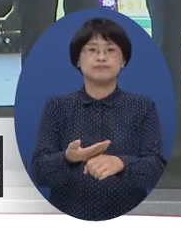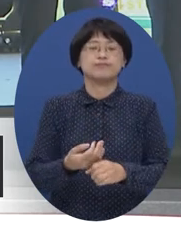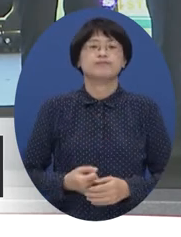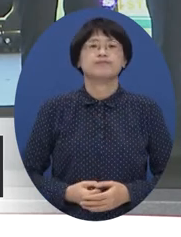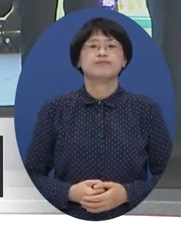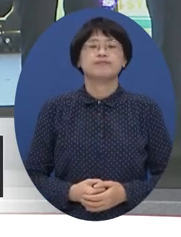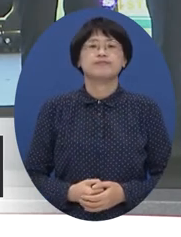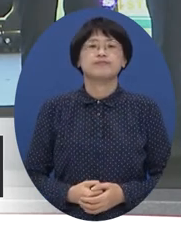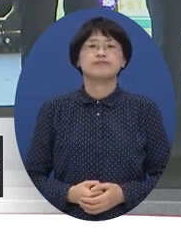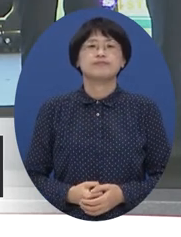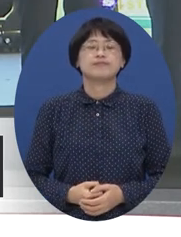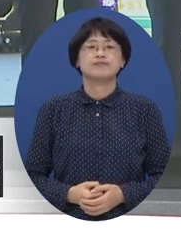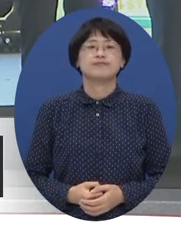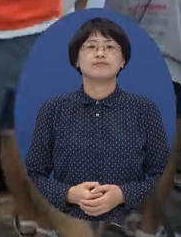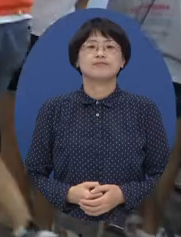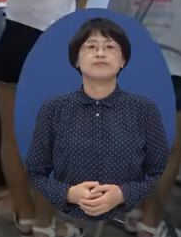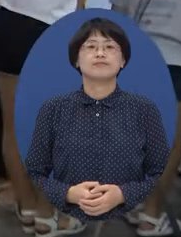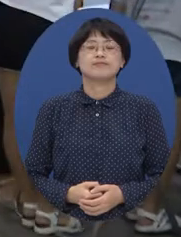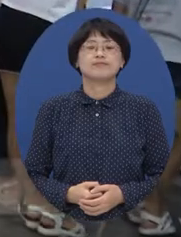다녀왔습니다.